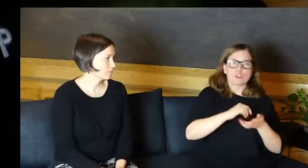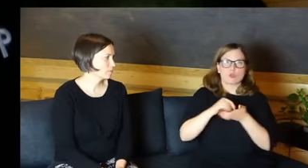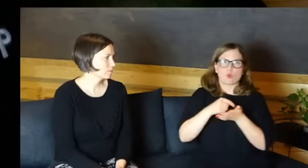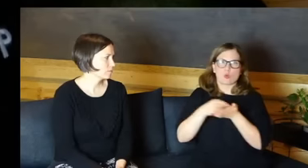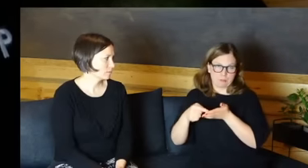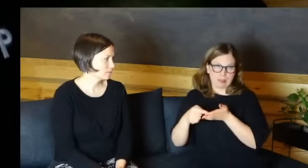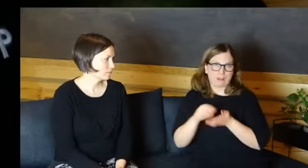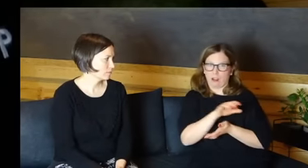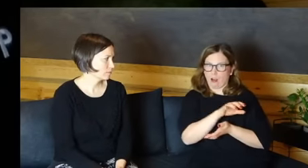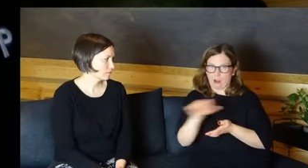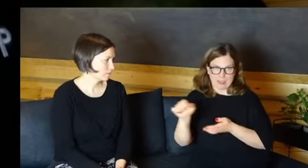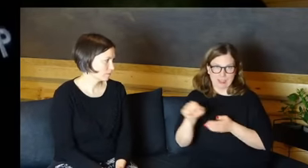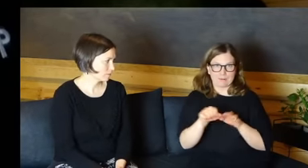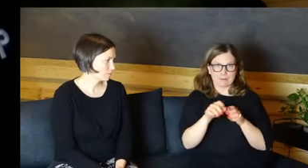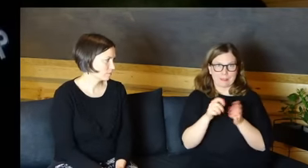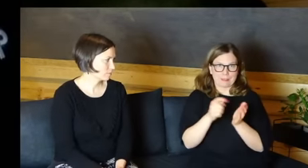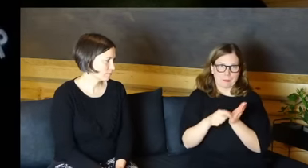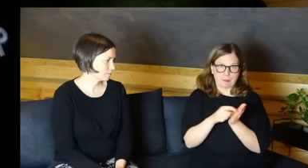Ja,